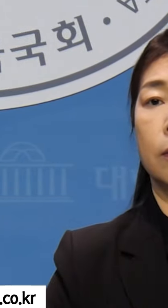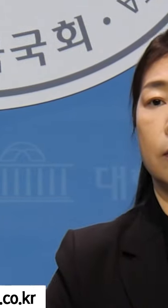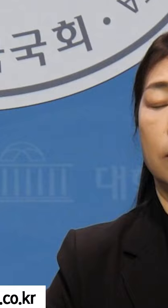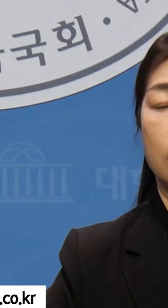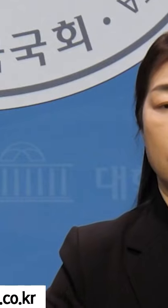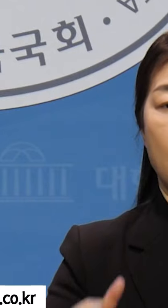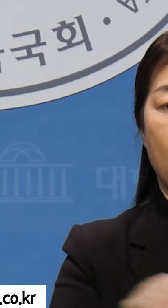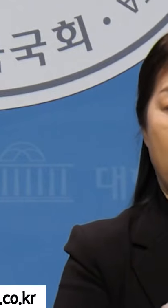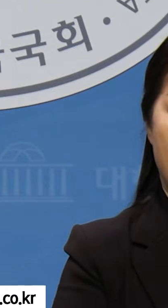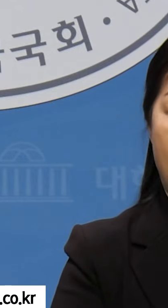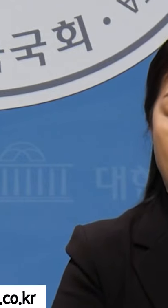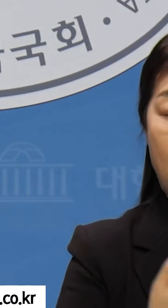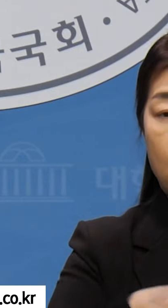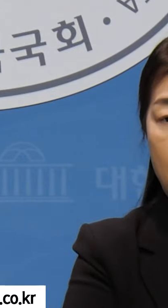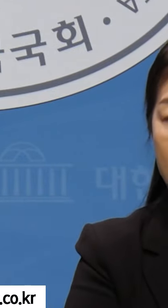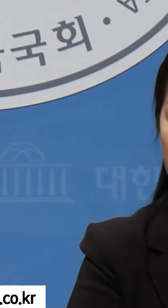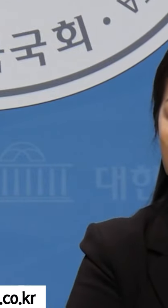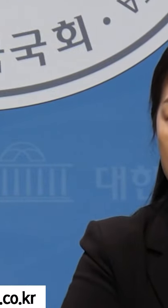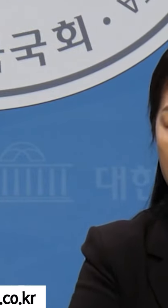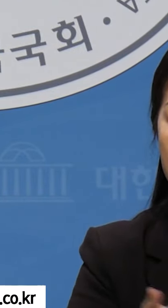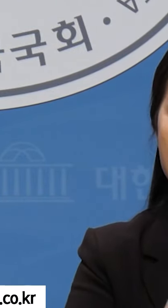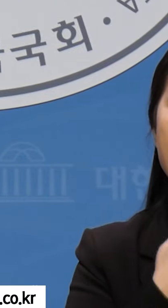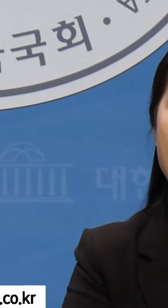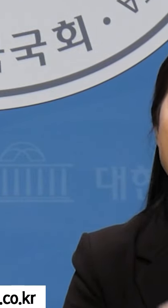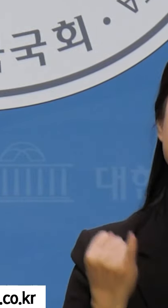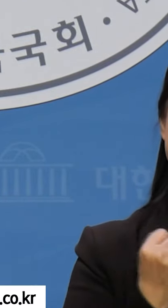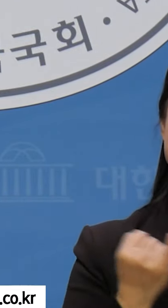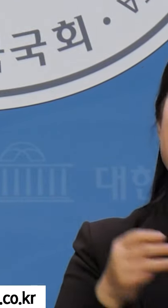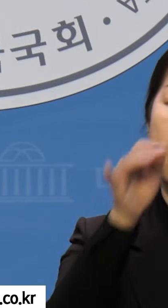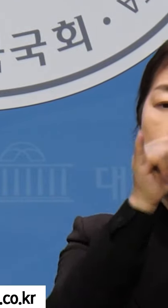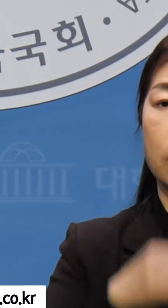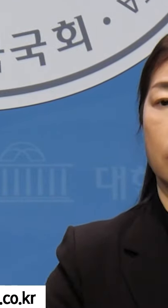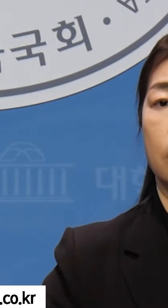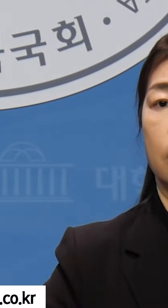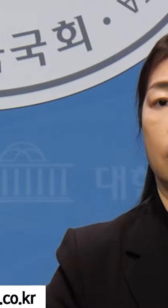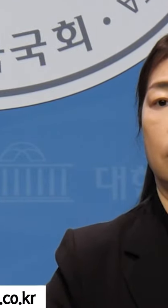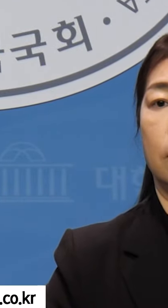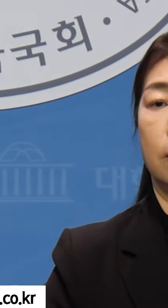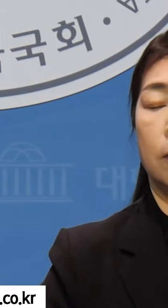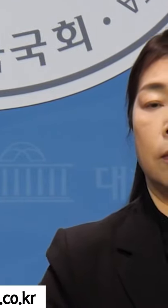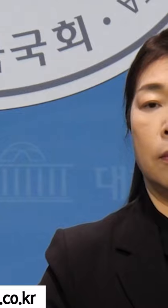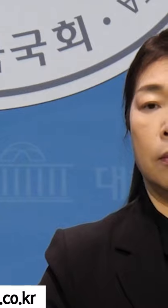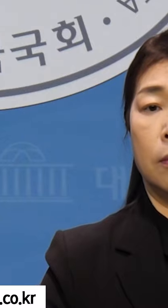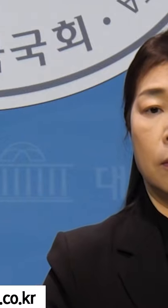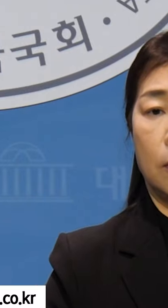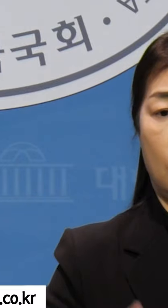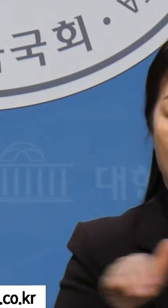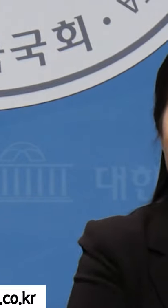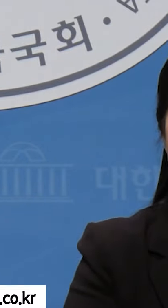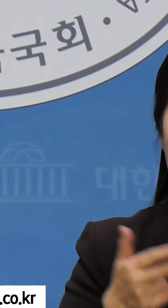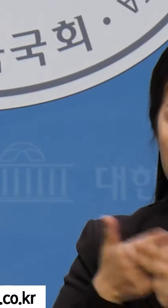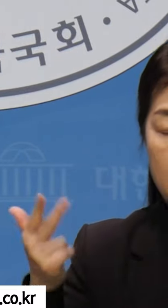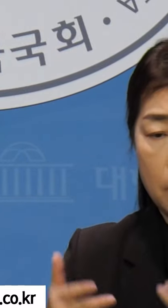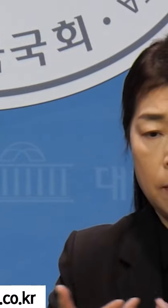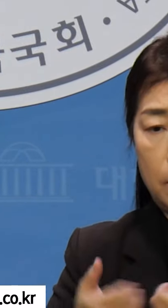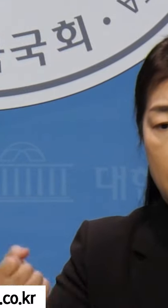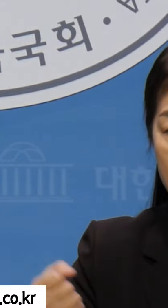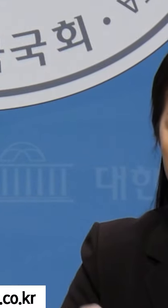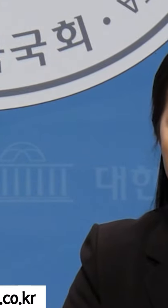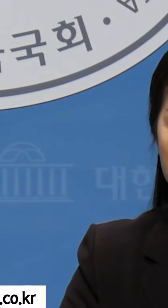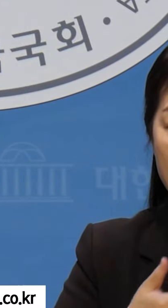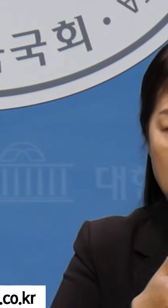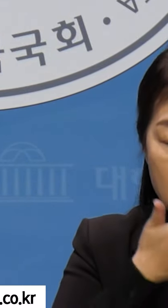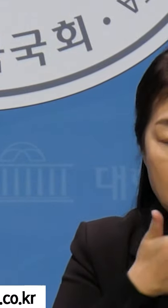문재인 대통령과 함께 청와대에서 일한 여선웅도 있습니다. 친명, 친문 갈라치기, 자객 출마